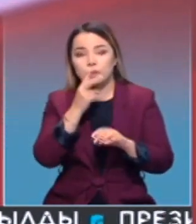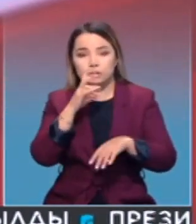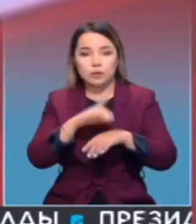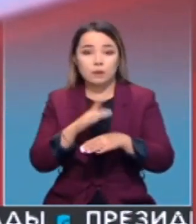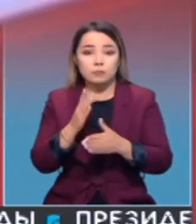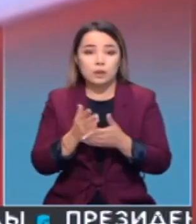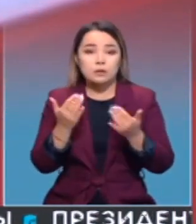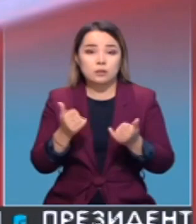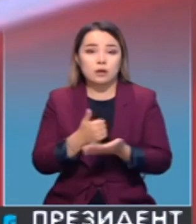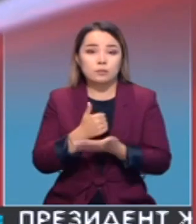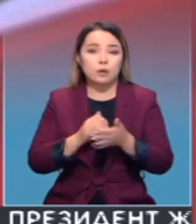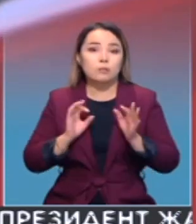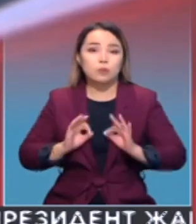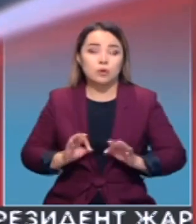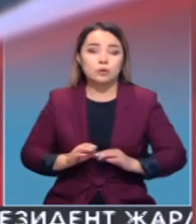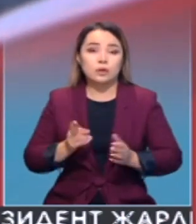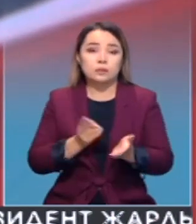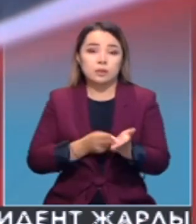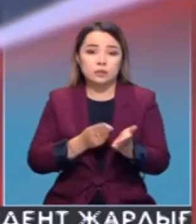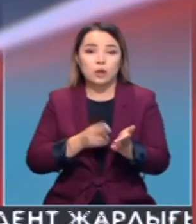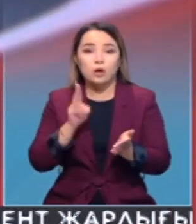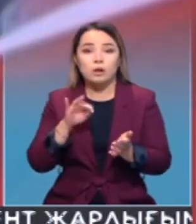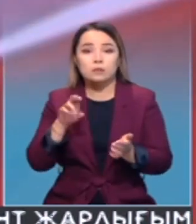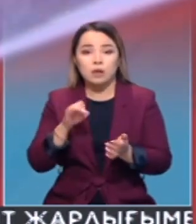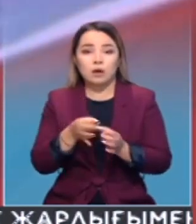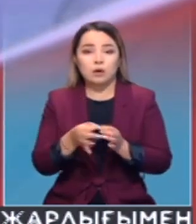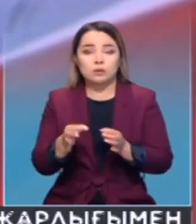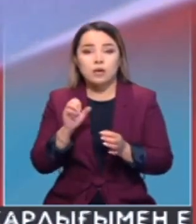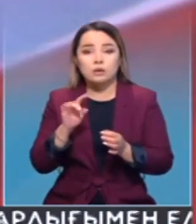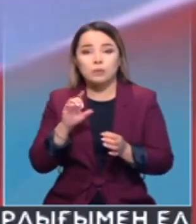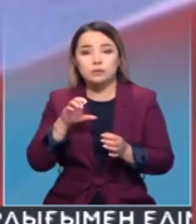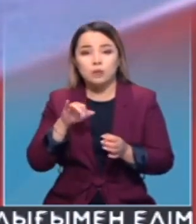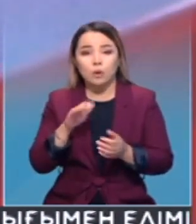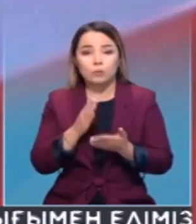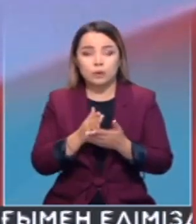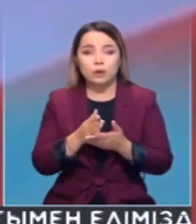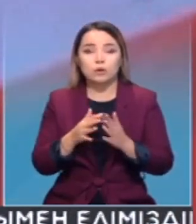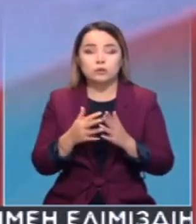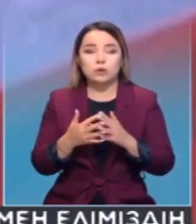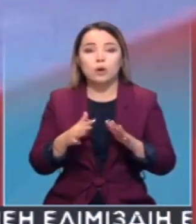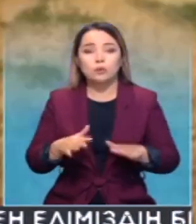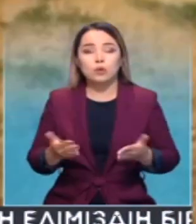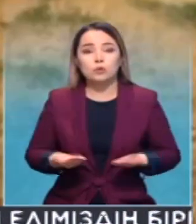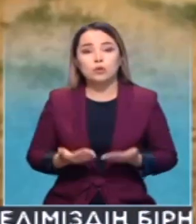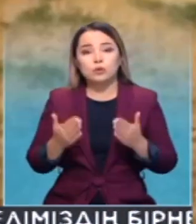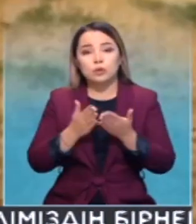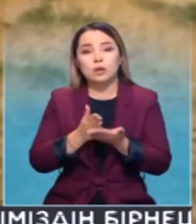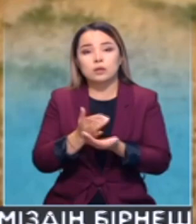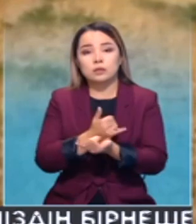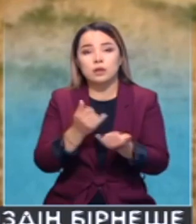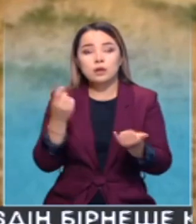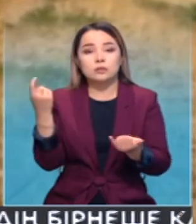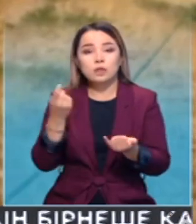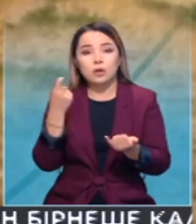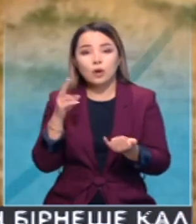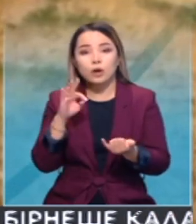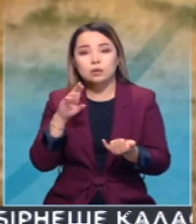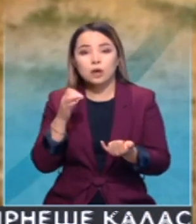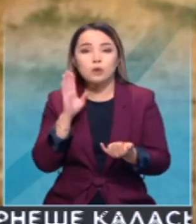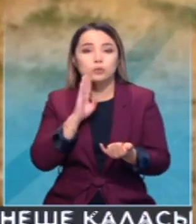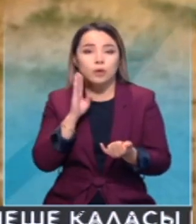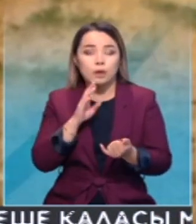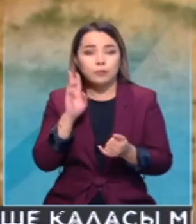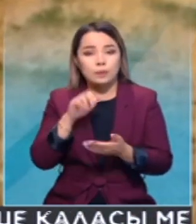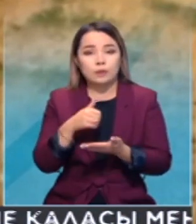айтылған. Бас прокуратураның дерегінше Қордай ауданы Сарбастау ауылында тұрғын үй коммуналдық шаруашылығы бөлімі мен Қордай су мекемесінің